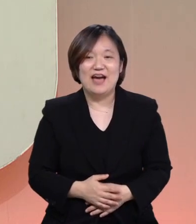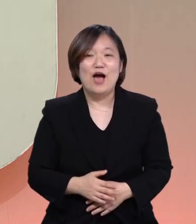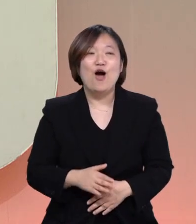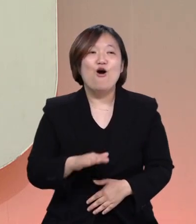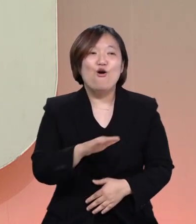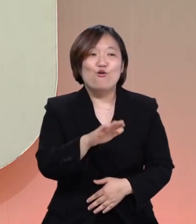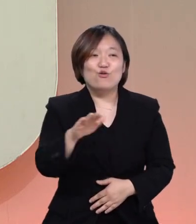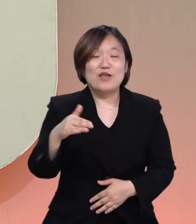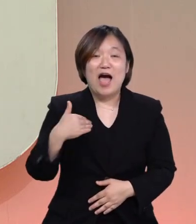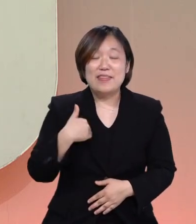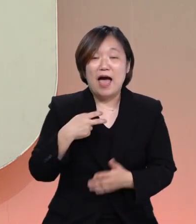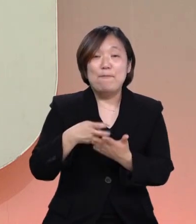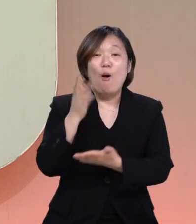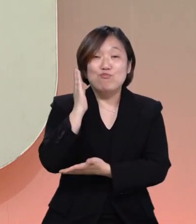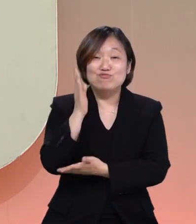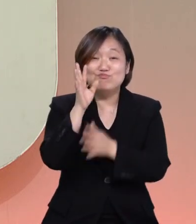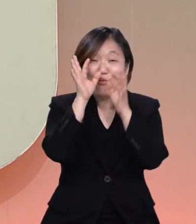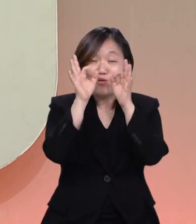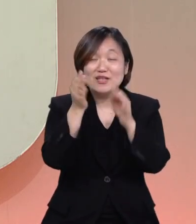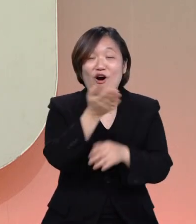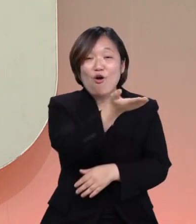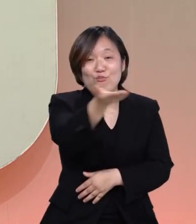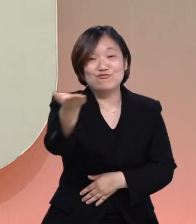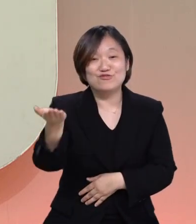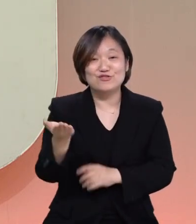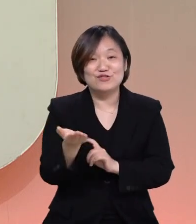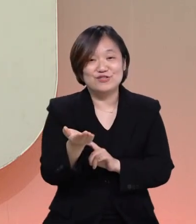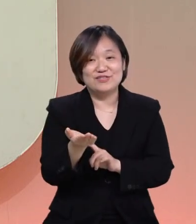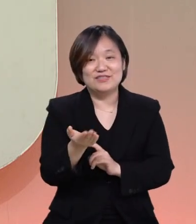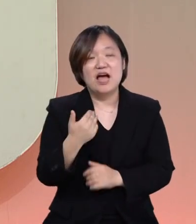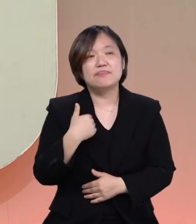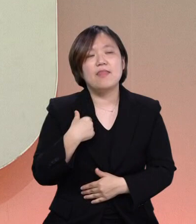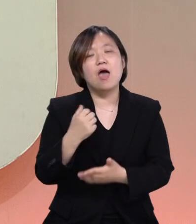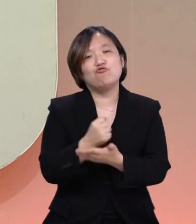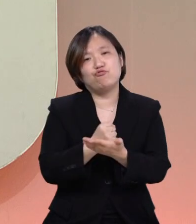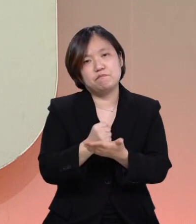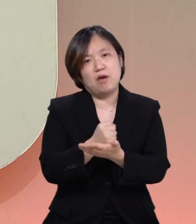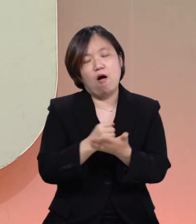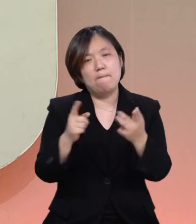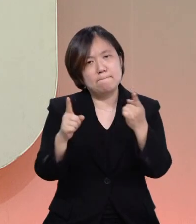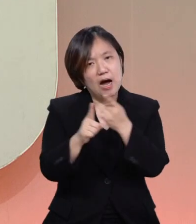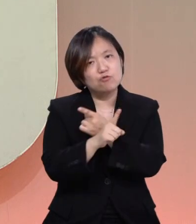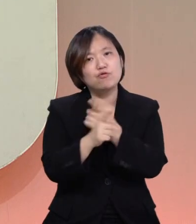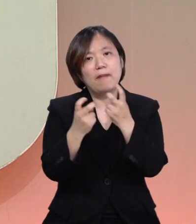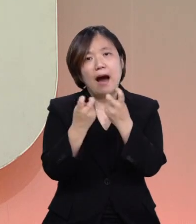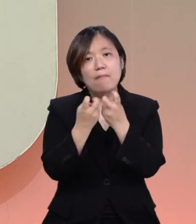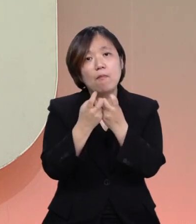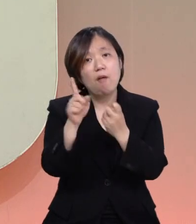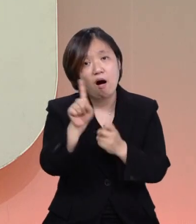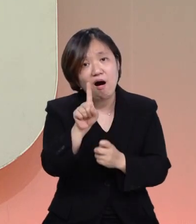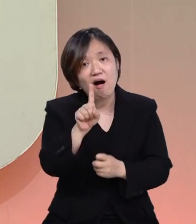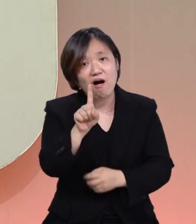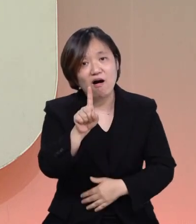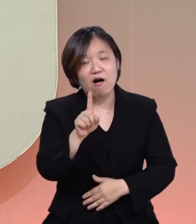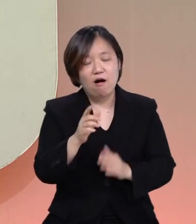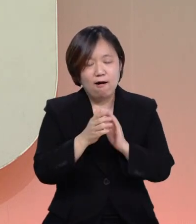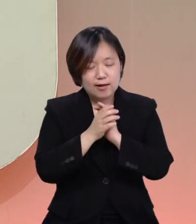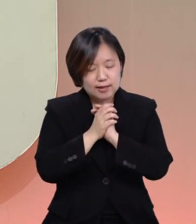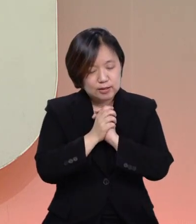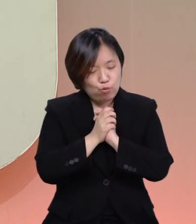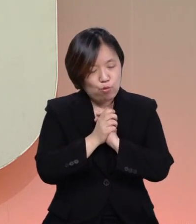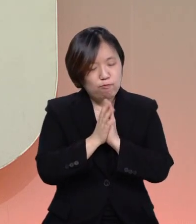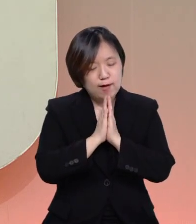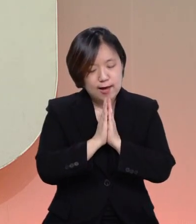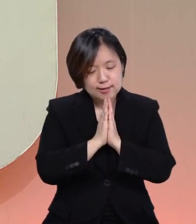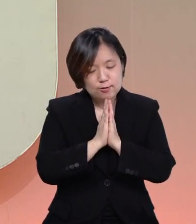소나무를 애청하시는 불자님들은 아 내 운명을 바꾸는 법은 오로지 기도하고